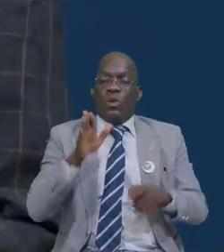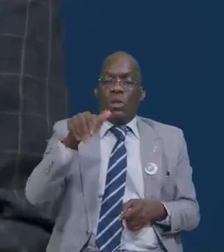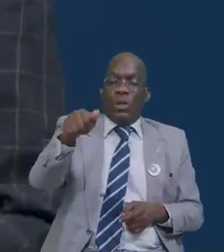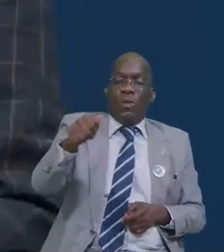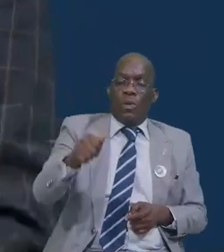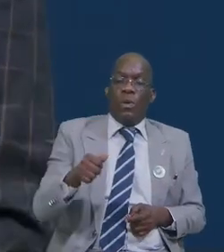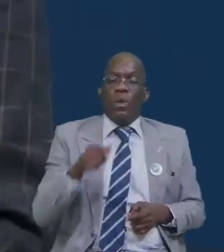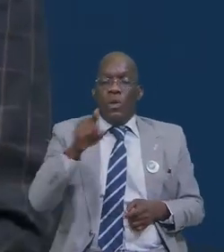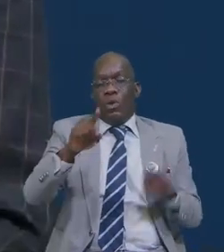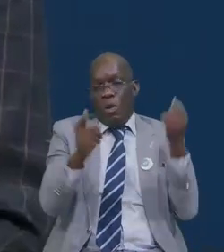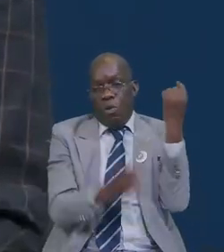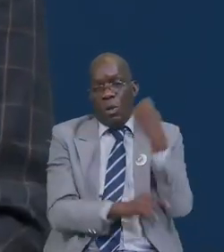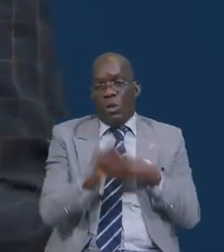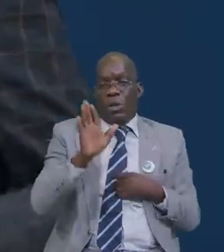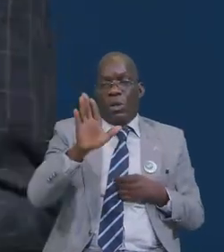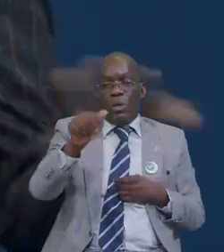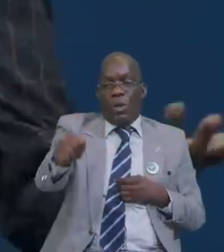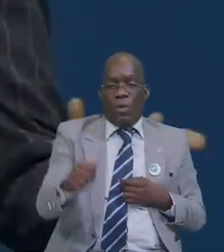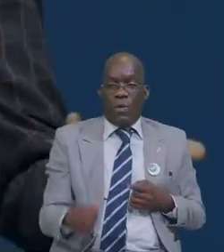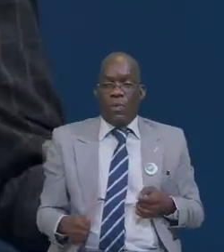te persécuter, pour te punir